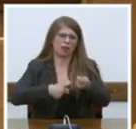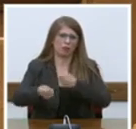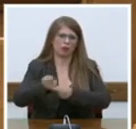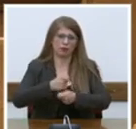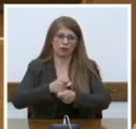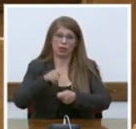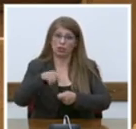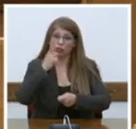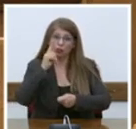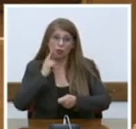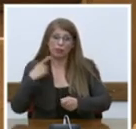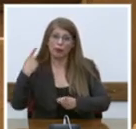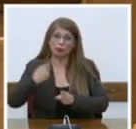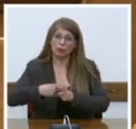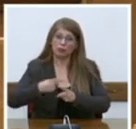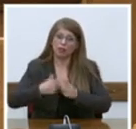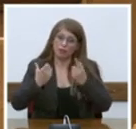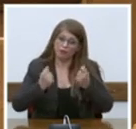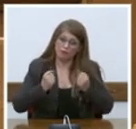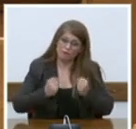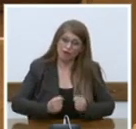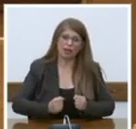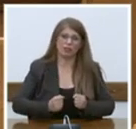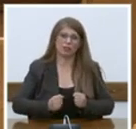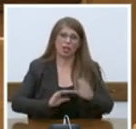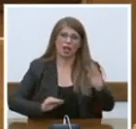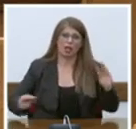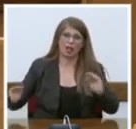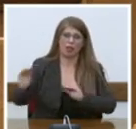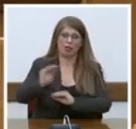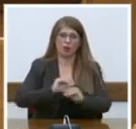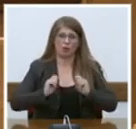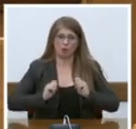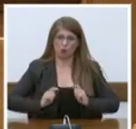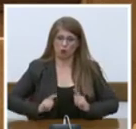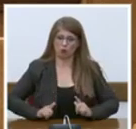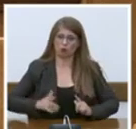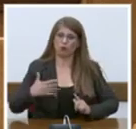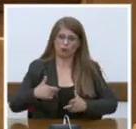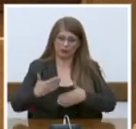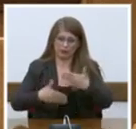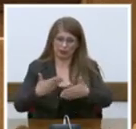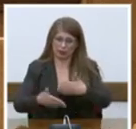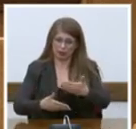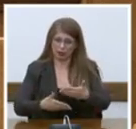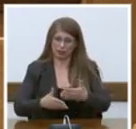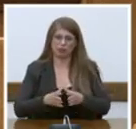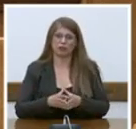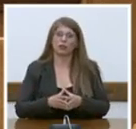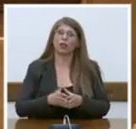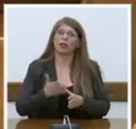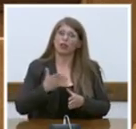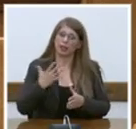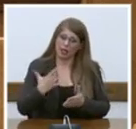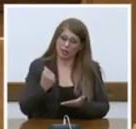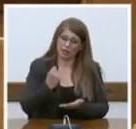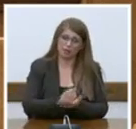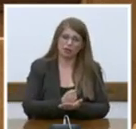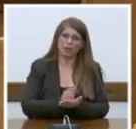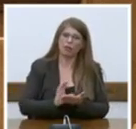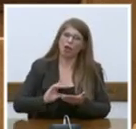του Έλληνα βασίζεται μια τεράστια αναδιανομή πλούτου που βρίσκεται σε εξέλιξη και φέρει τη σφραγίδα όλων